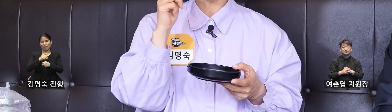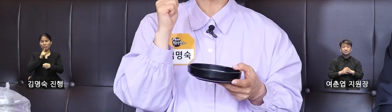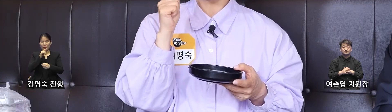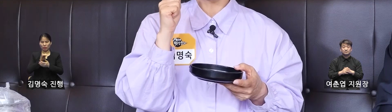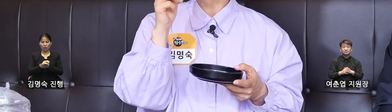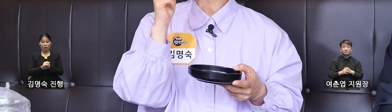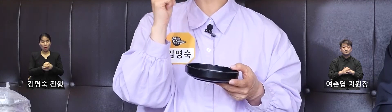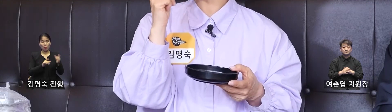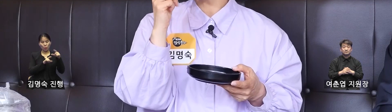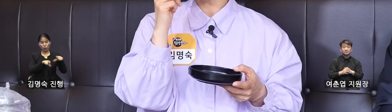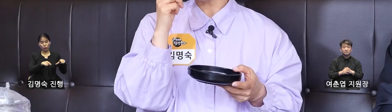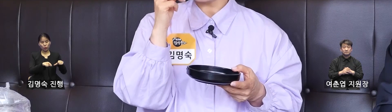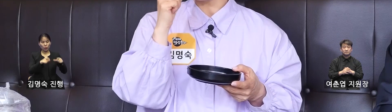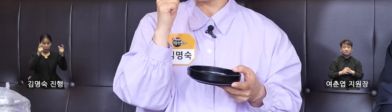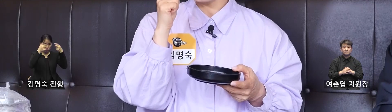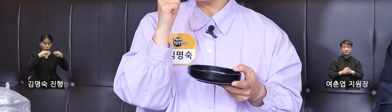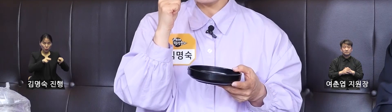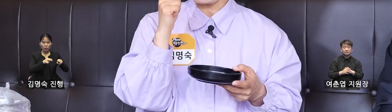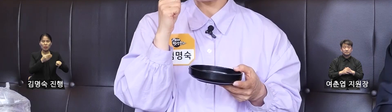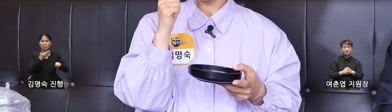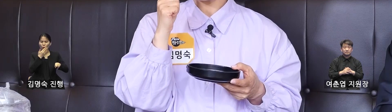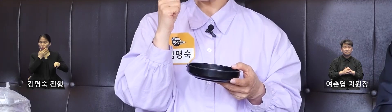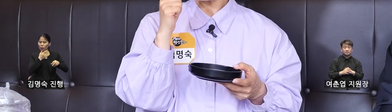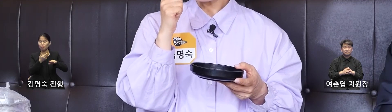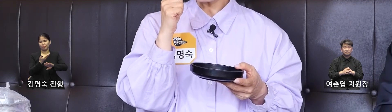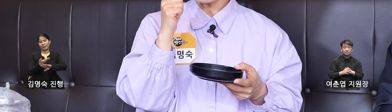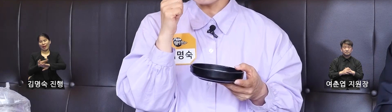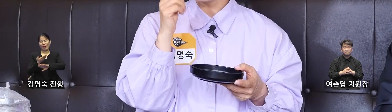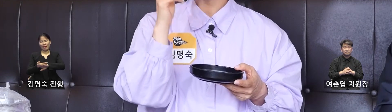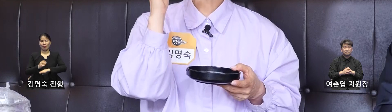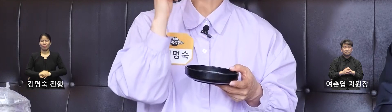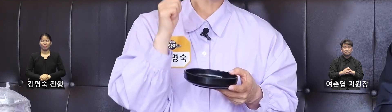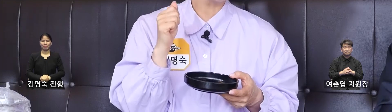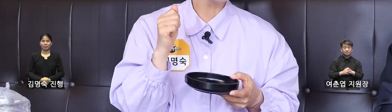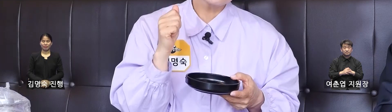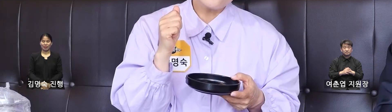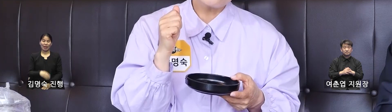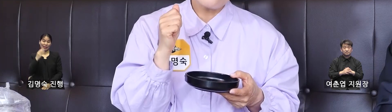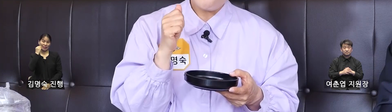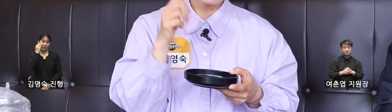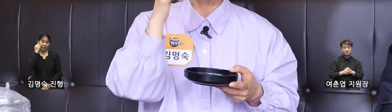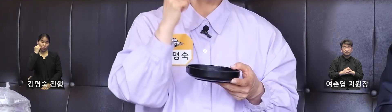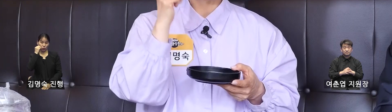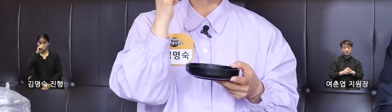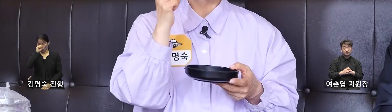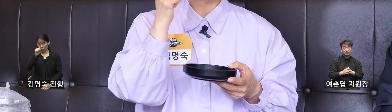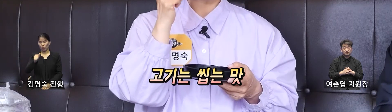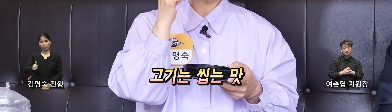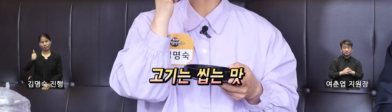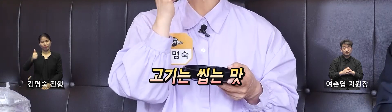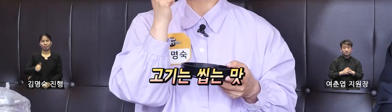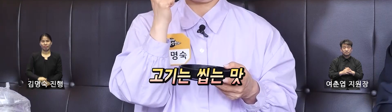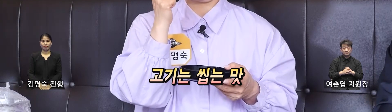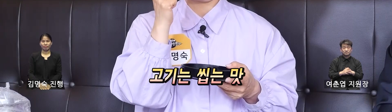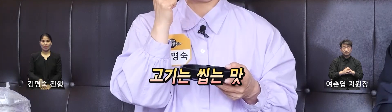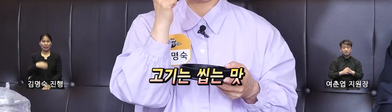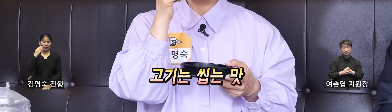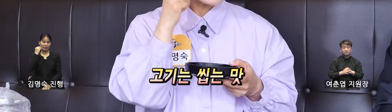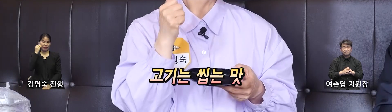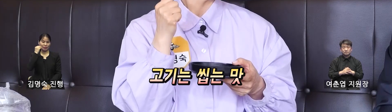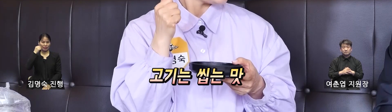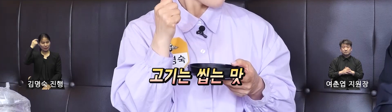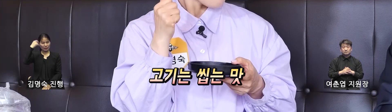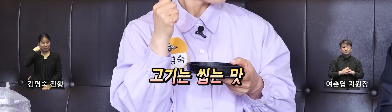기존에 먹었던 불고기 맛하고는 훨씬 식감도 좋고요. 그러니까 그 씹는